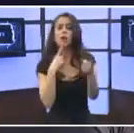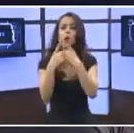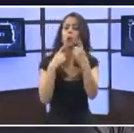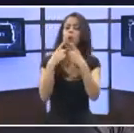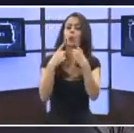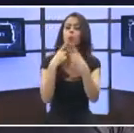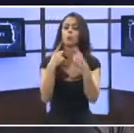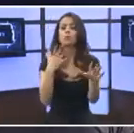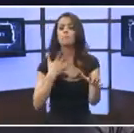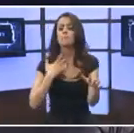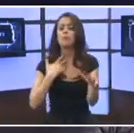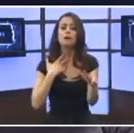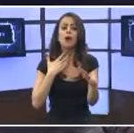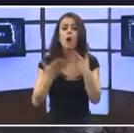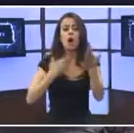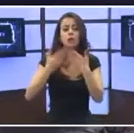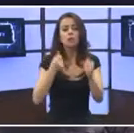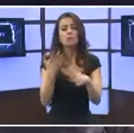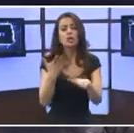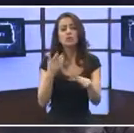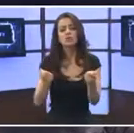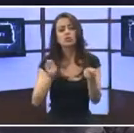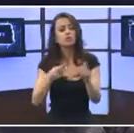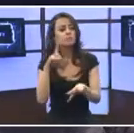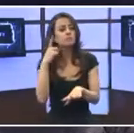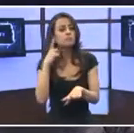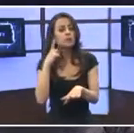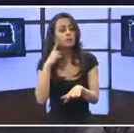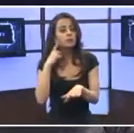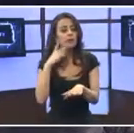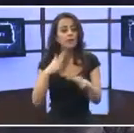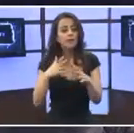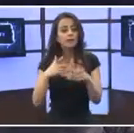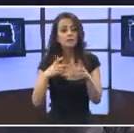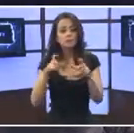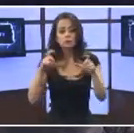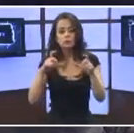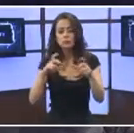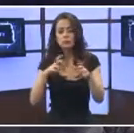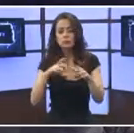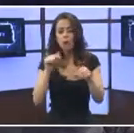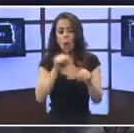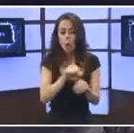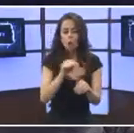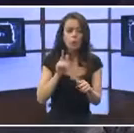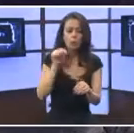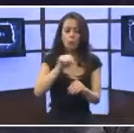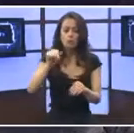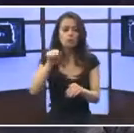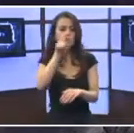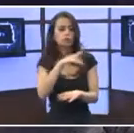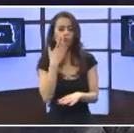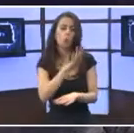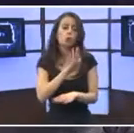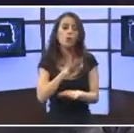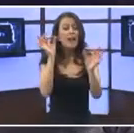çocuğumu rehabilitasyon merkezine götürmedim. Evde hep terapi verdi. Evet, hep evde terapi aldım. Çünkü oraya gidiyorsun yok, oraya gidiyorsun yok.